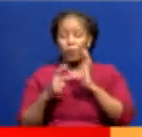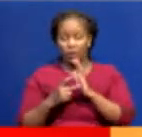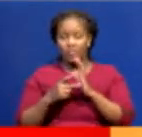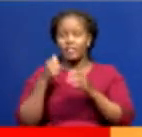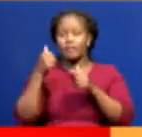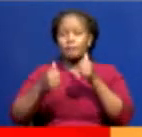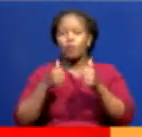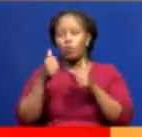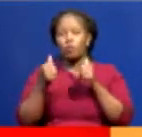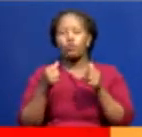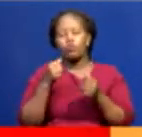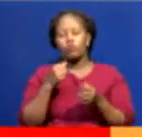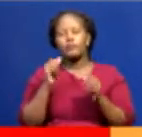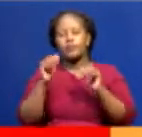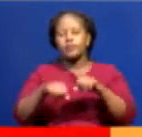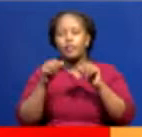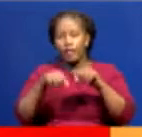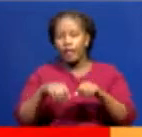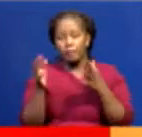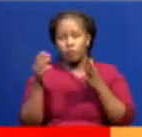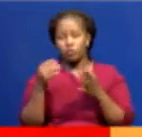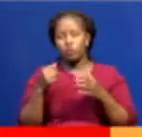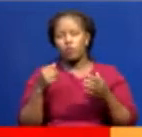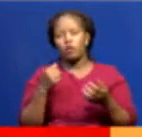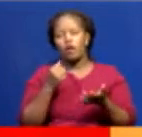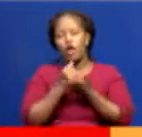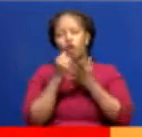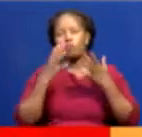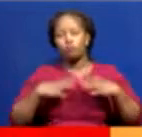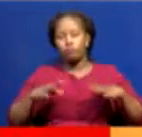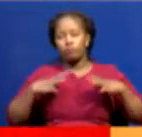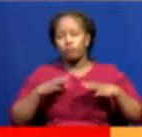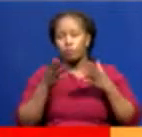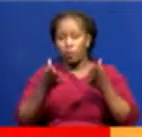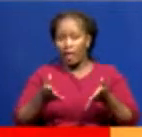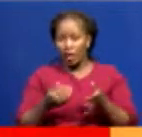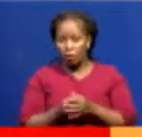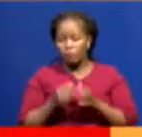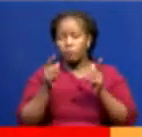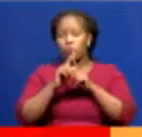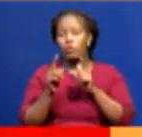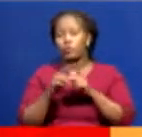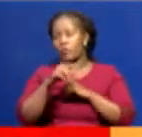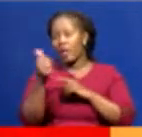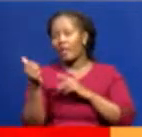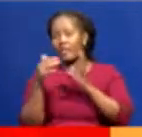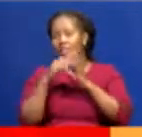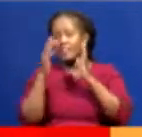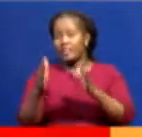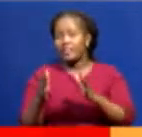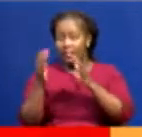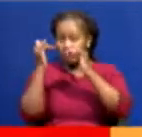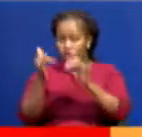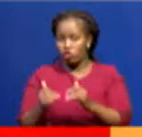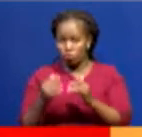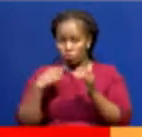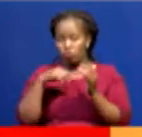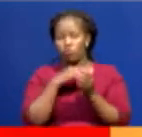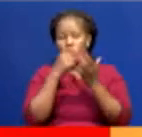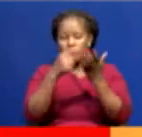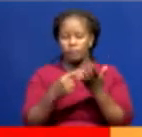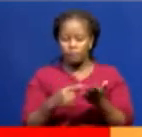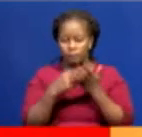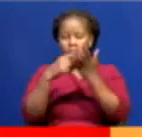ambazo zitaweza kusaidia wananchi kwa sasa. Alafu wale viongozi ambao pia wameingia, tunakaa chini na wao